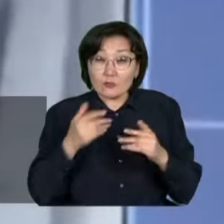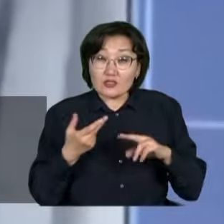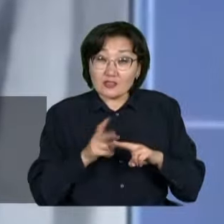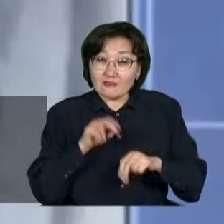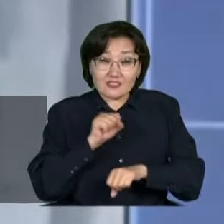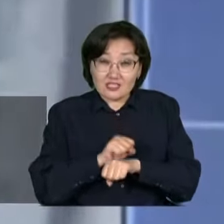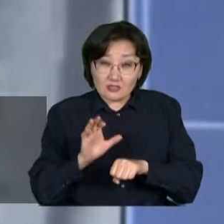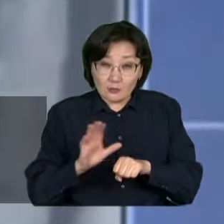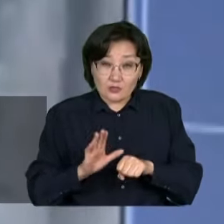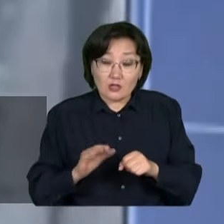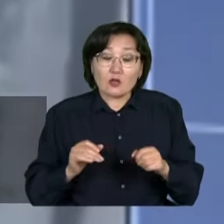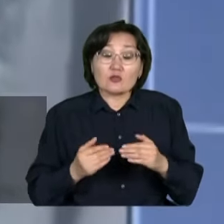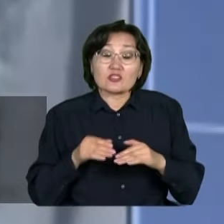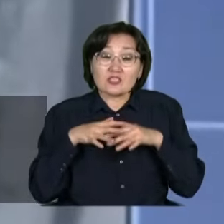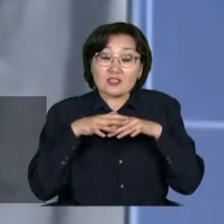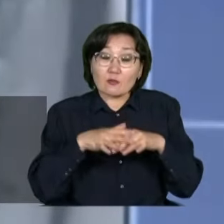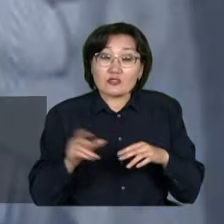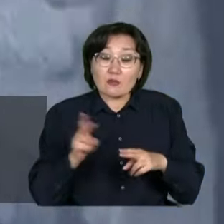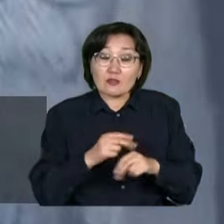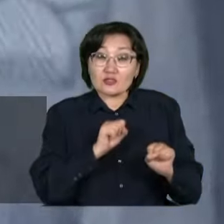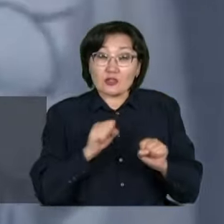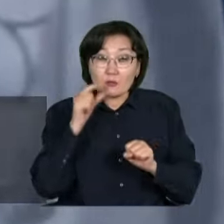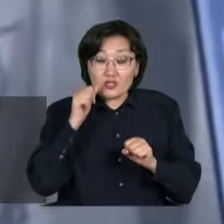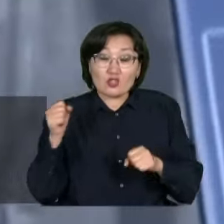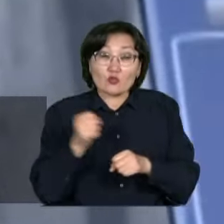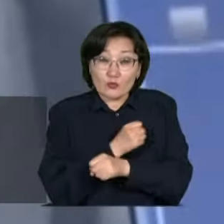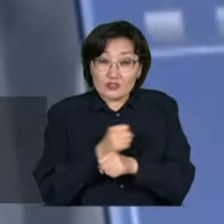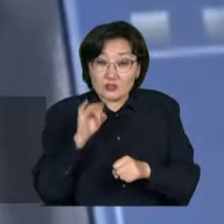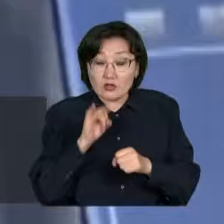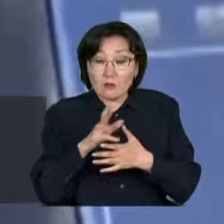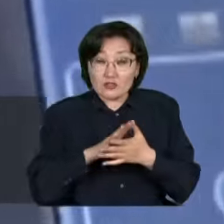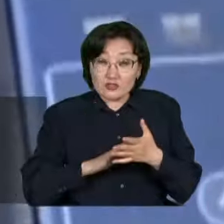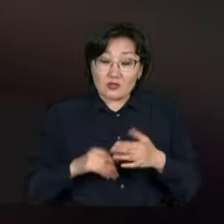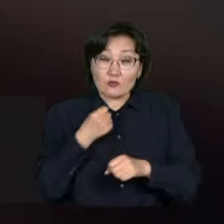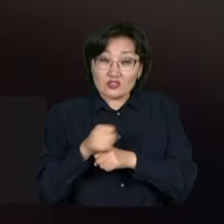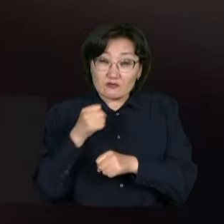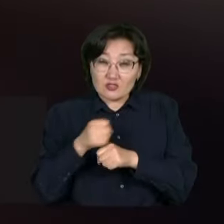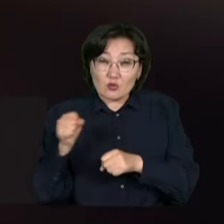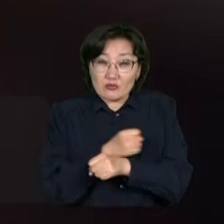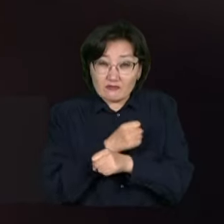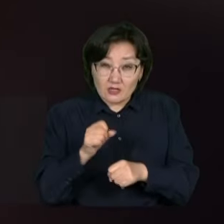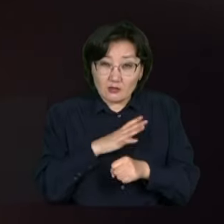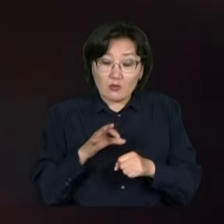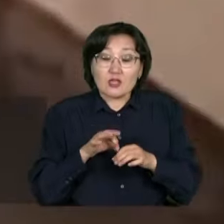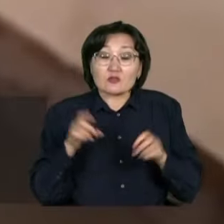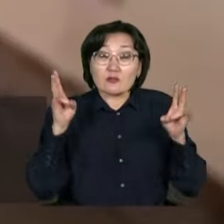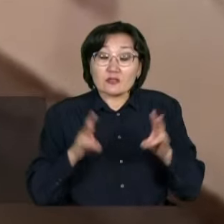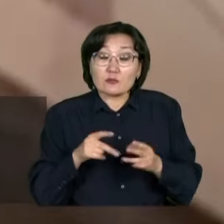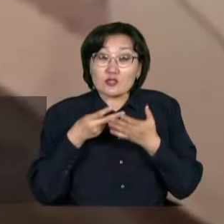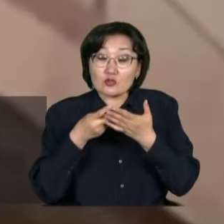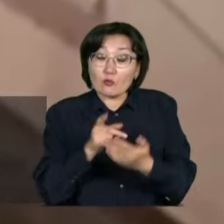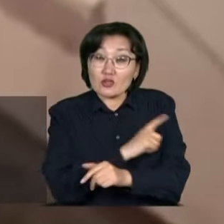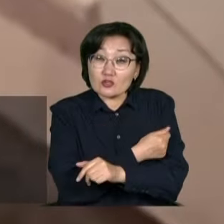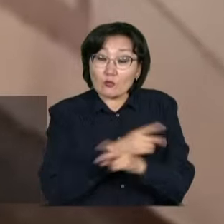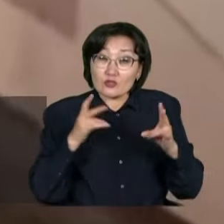не остановился. Он напал на беззащитного мужчину с кулаками и продолжил жестоко его избивать. Пострадавшего доставили в